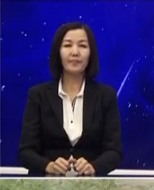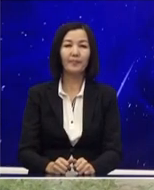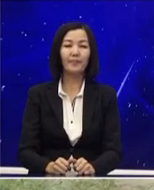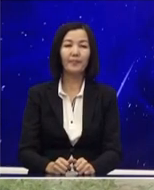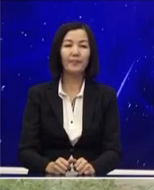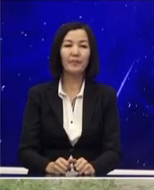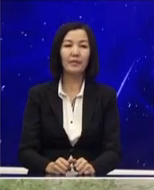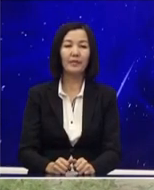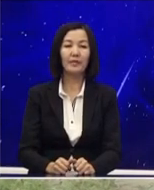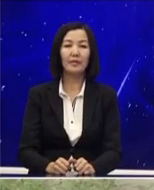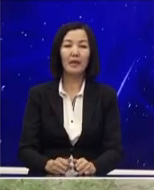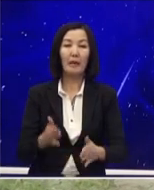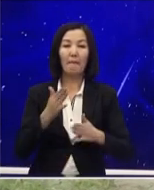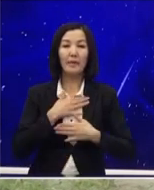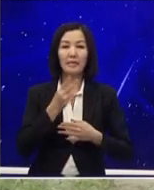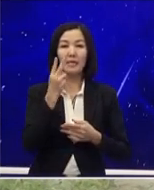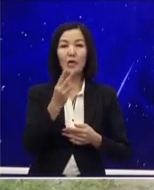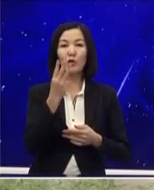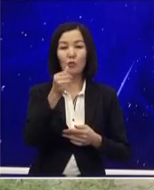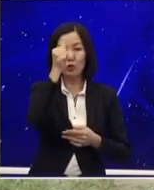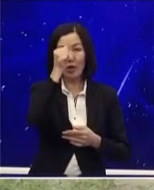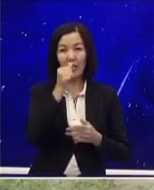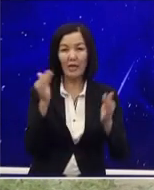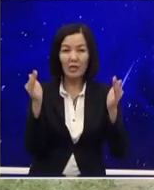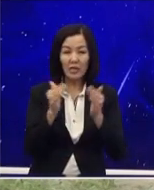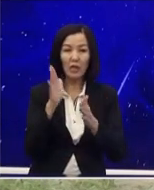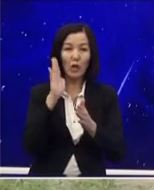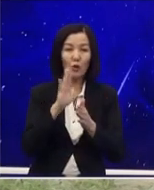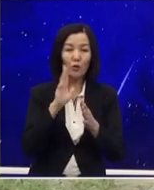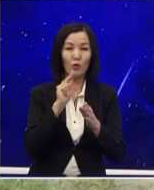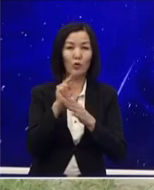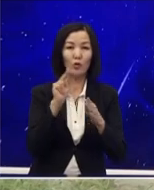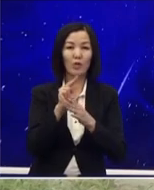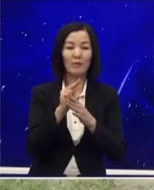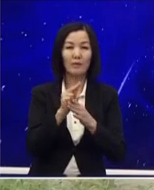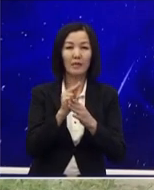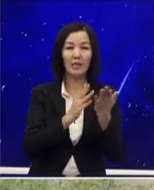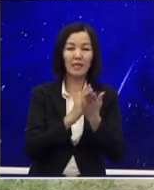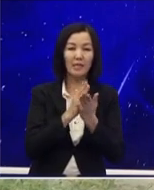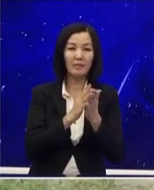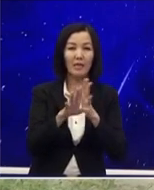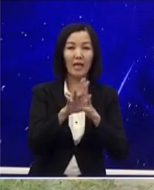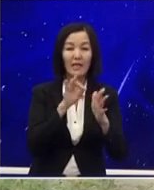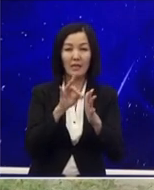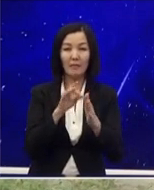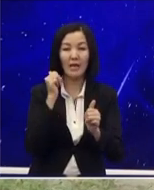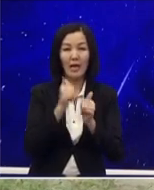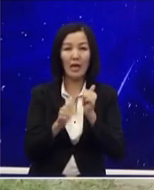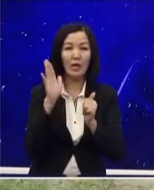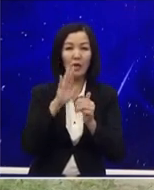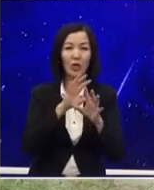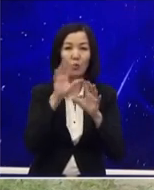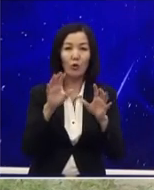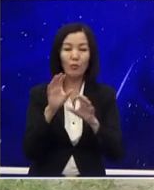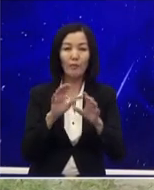2-3 месячных щенков. Біз 2-3 айлық күшіктерді тәрбиелейміз. Олардың бейіміне байланысты қызмет бағытын анықтаймыз. Мұндағы әр иттің жеке күтіп